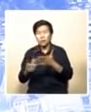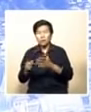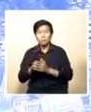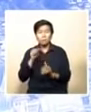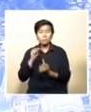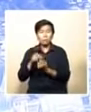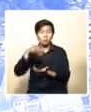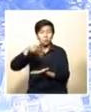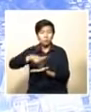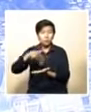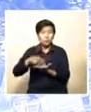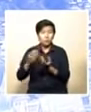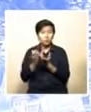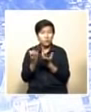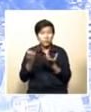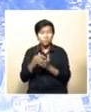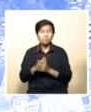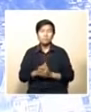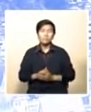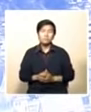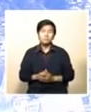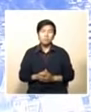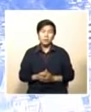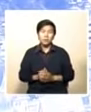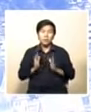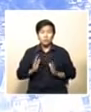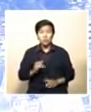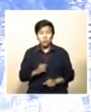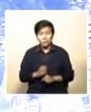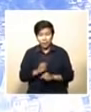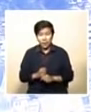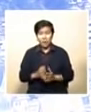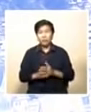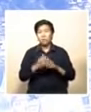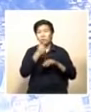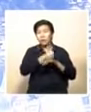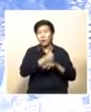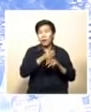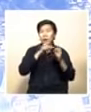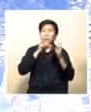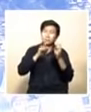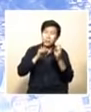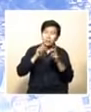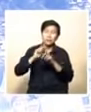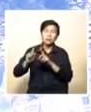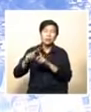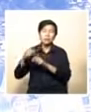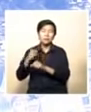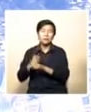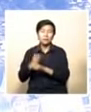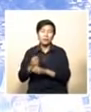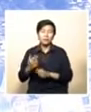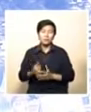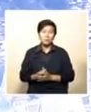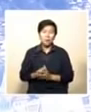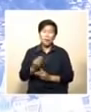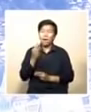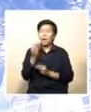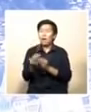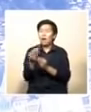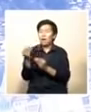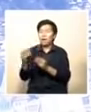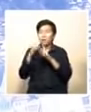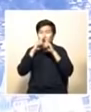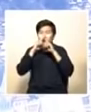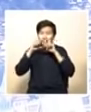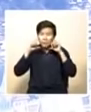1ล้านชิ้นวันนี้ดีเดย์เริ่ม5โมงเย็นรถประมาณ40คันของ